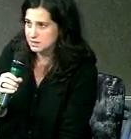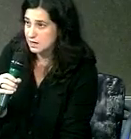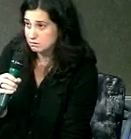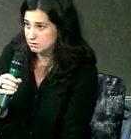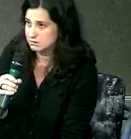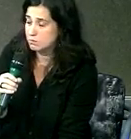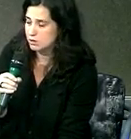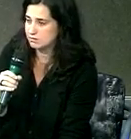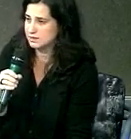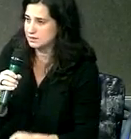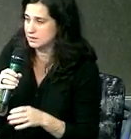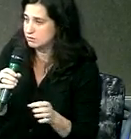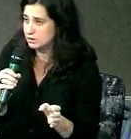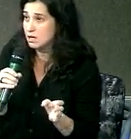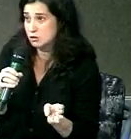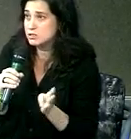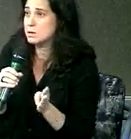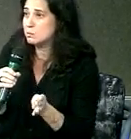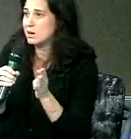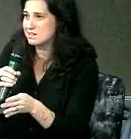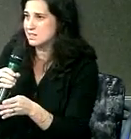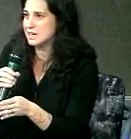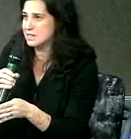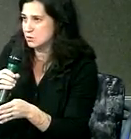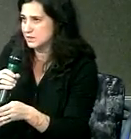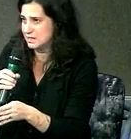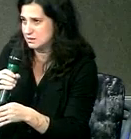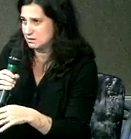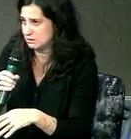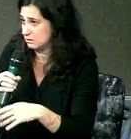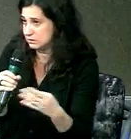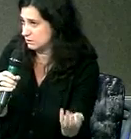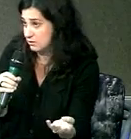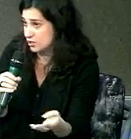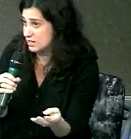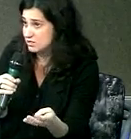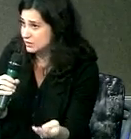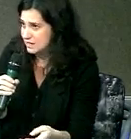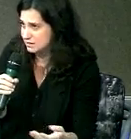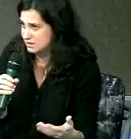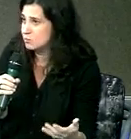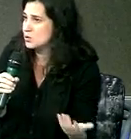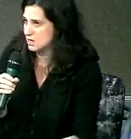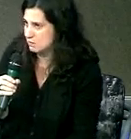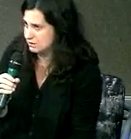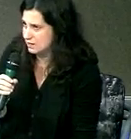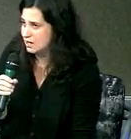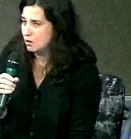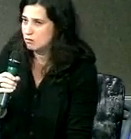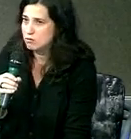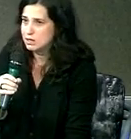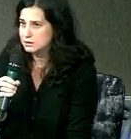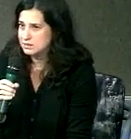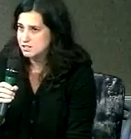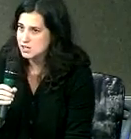cet lien d'abord avec l'enfant, justement pour casser quelques modèles transgénérationnel qui peut se répéter.